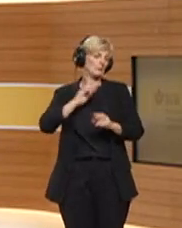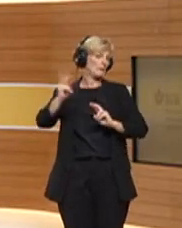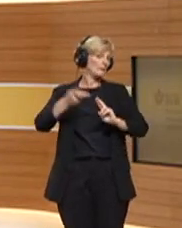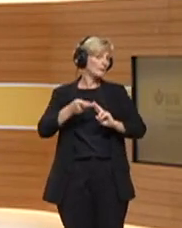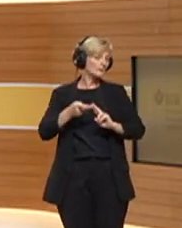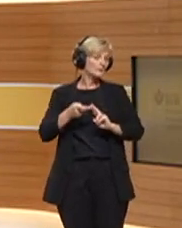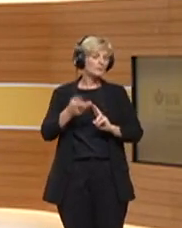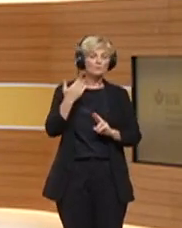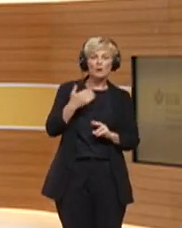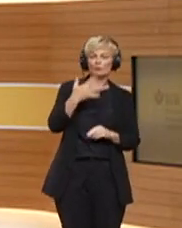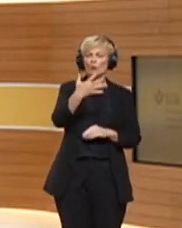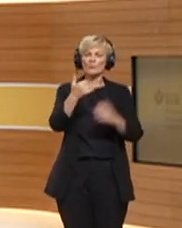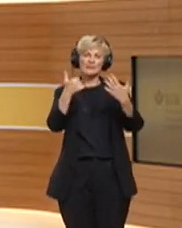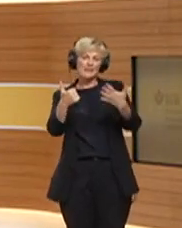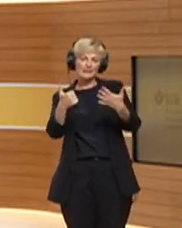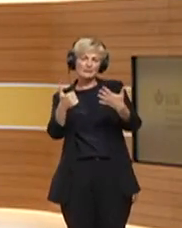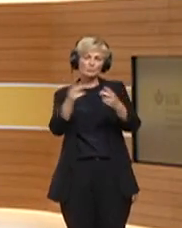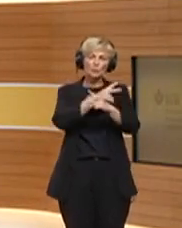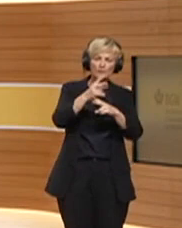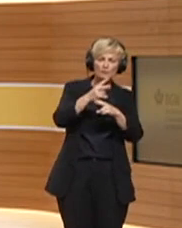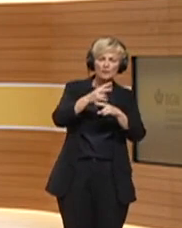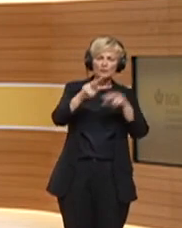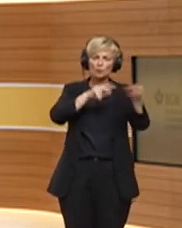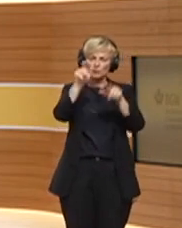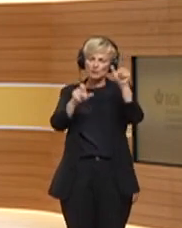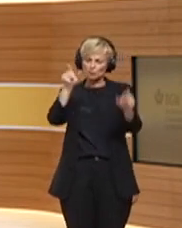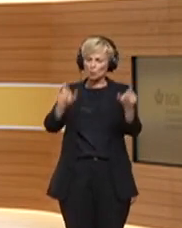professionelle Koordinatoren und dann drei,